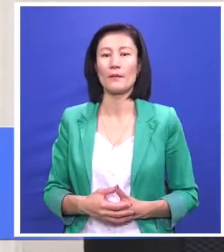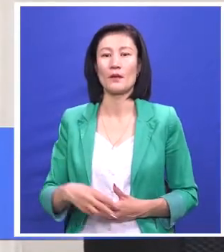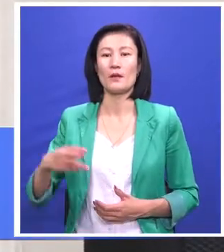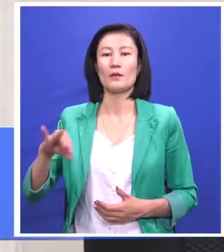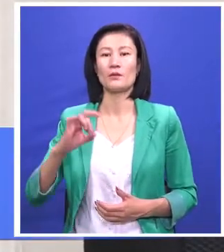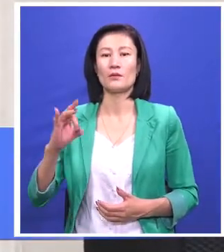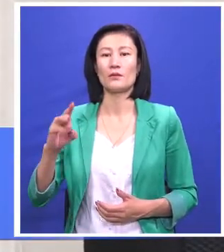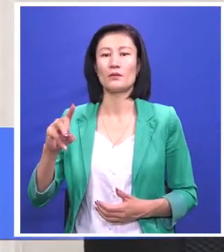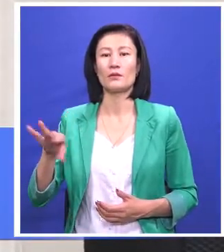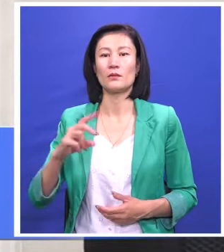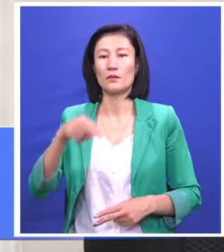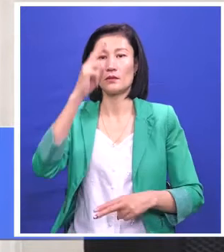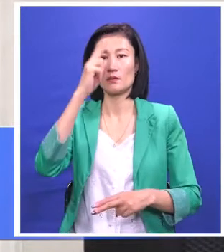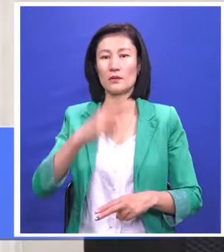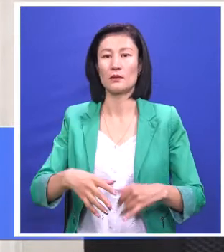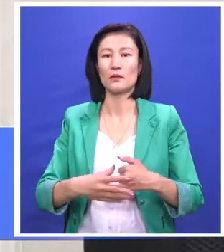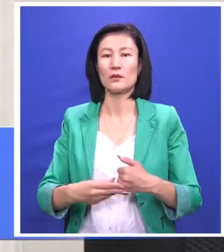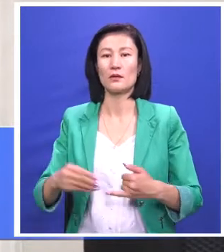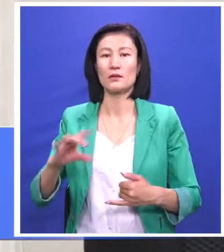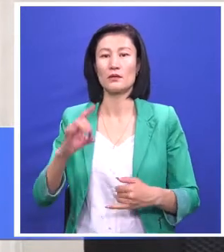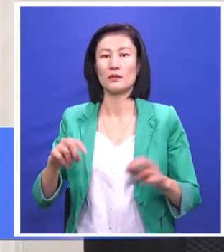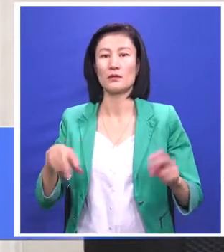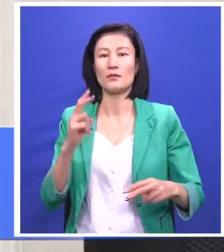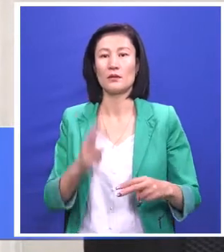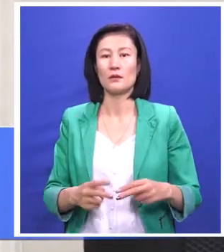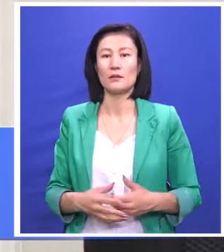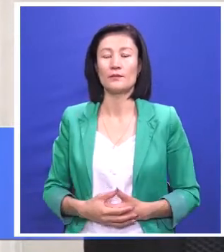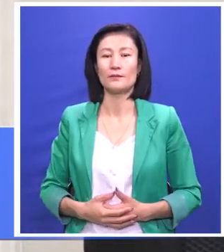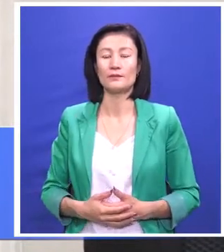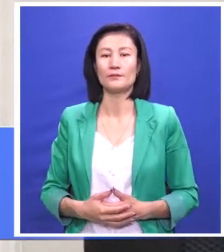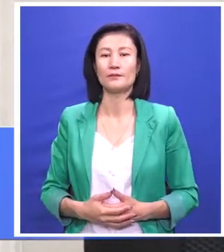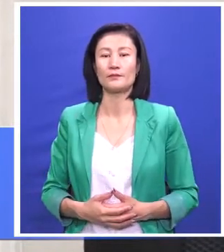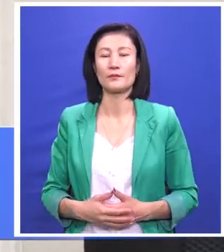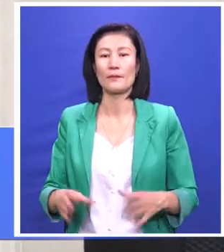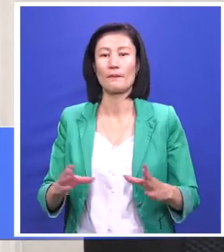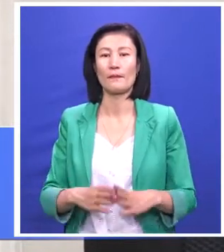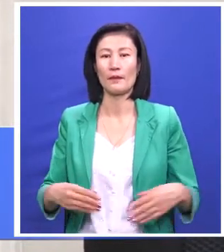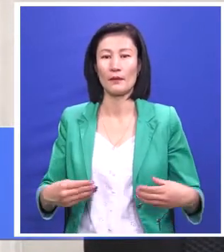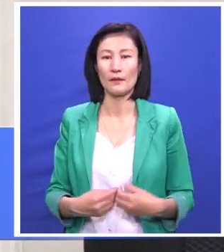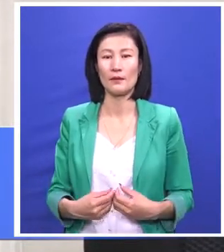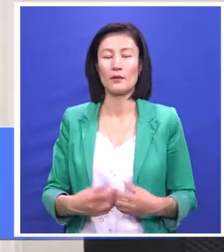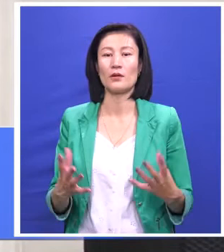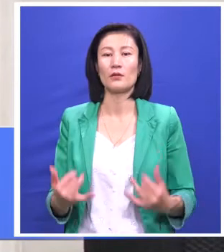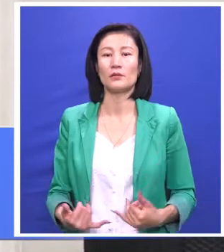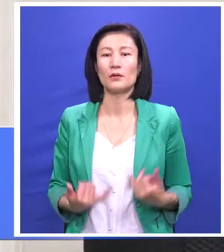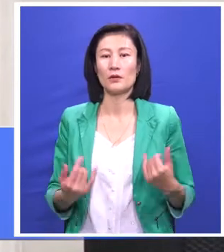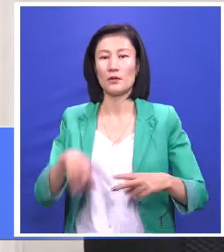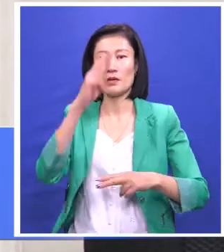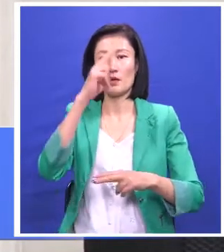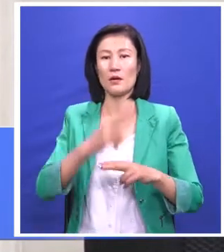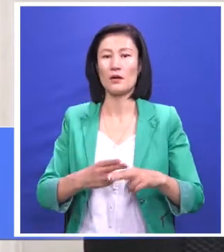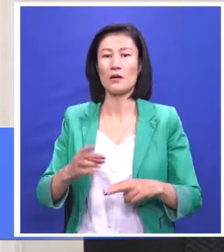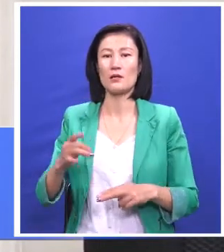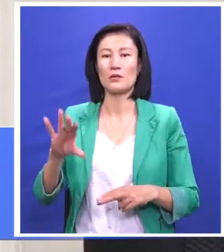сияқты ағаларымыз жүрген топырақ жер сол жерде сағуды бітірді апай екеуі. Міне сондықтан бұл әулетке мен бас ием. Мына ағамыздың рухы